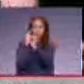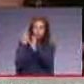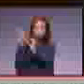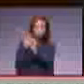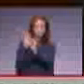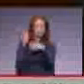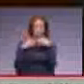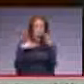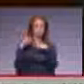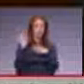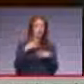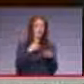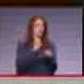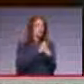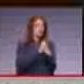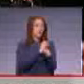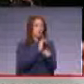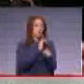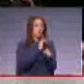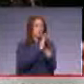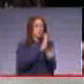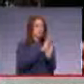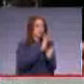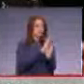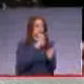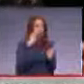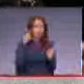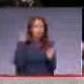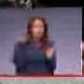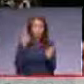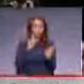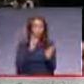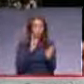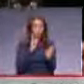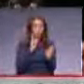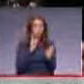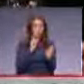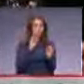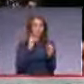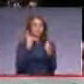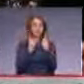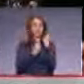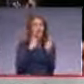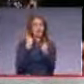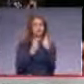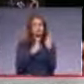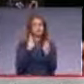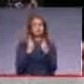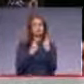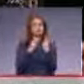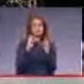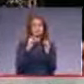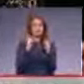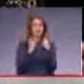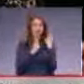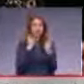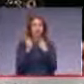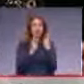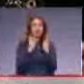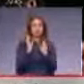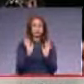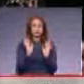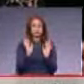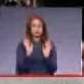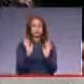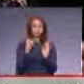لها خالص ولا ما ما ما ما حسب الطبيعه، حسب انا النيرف بتاعي شغال